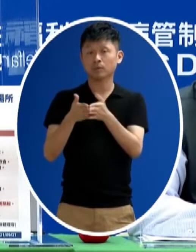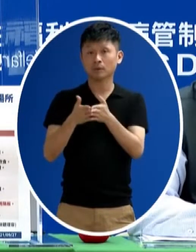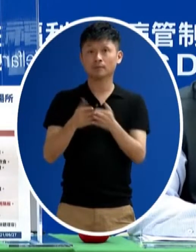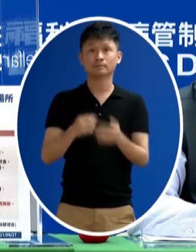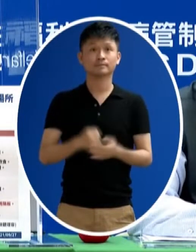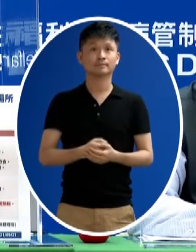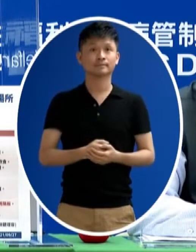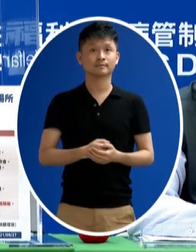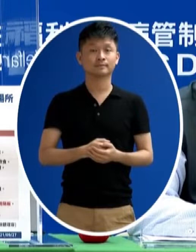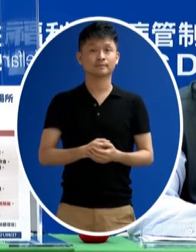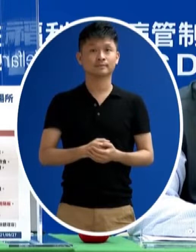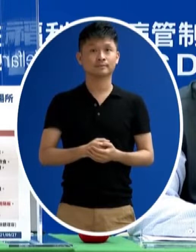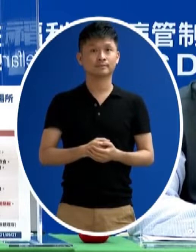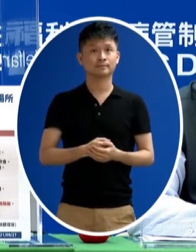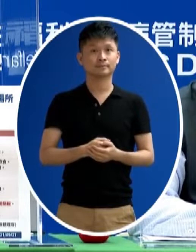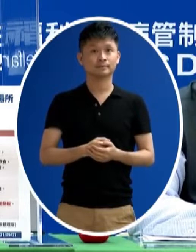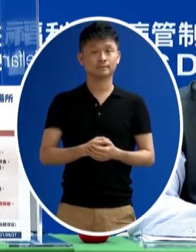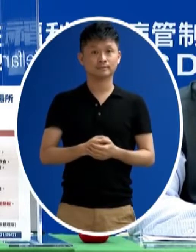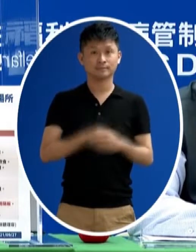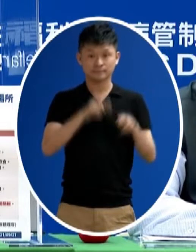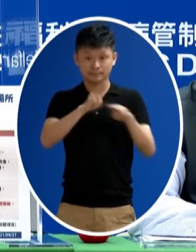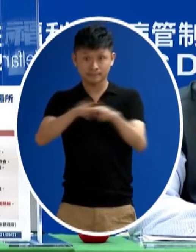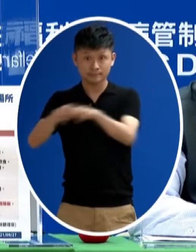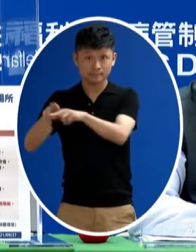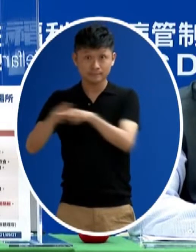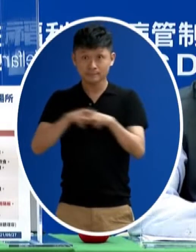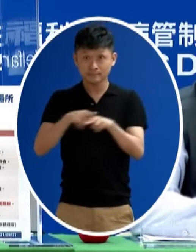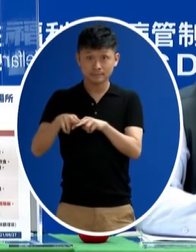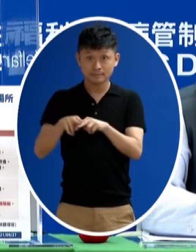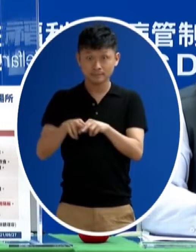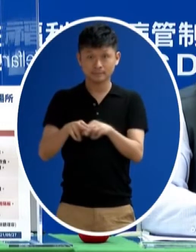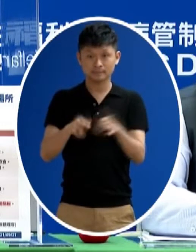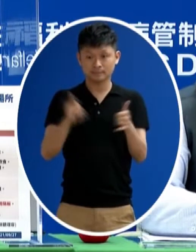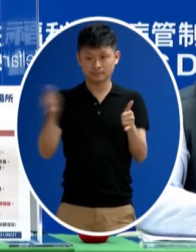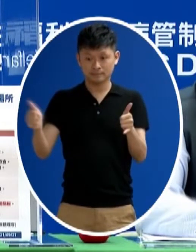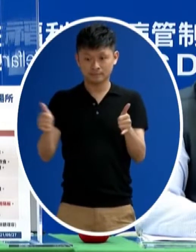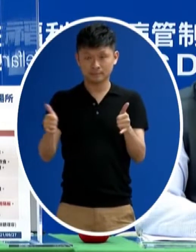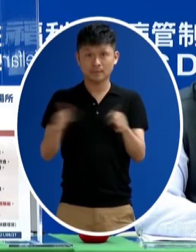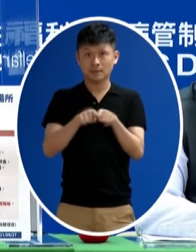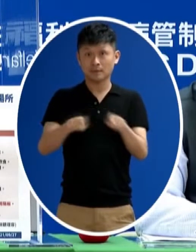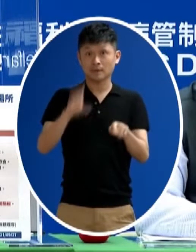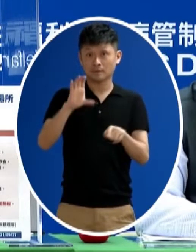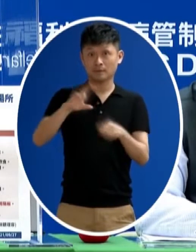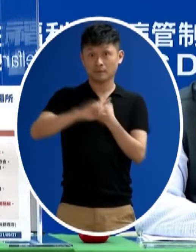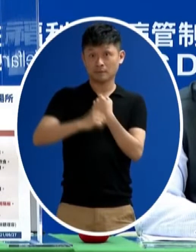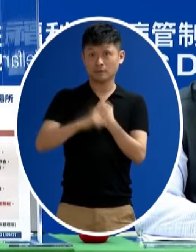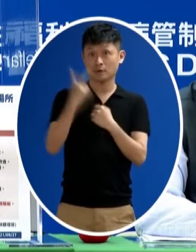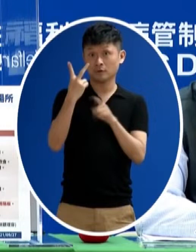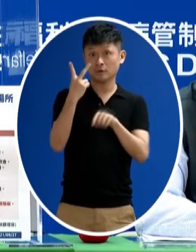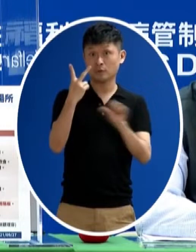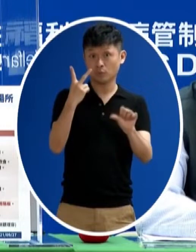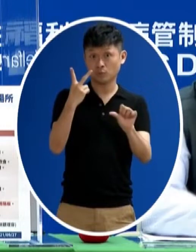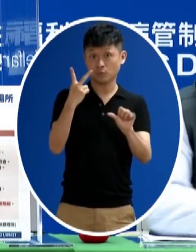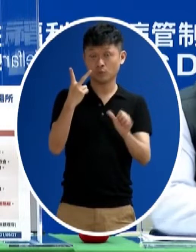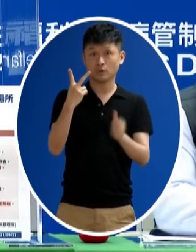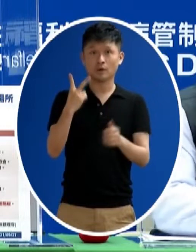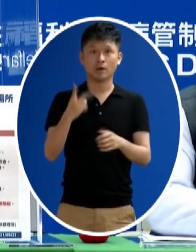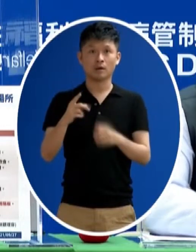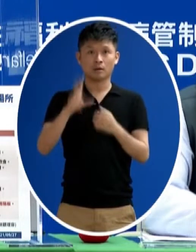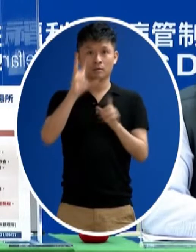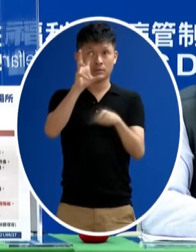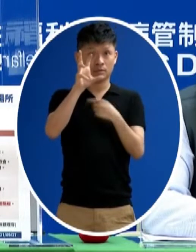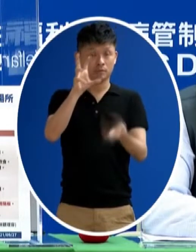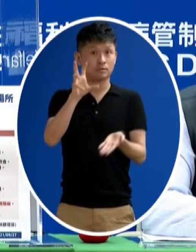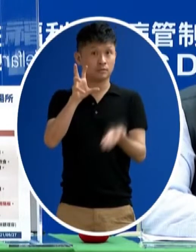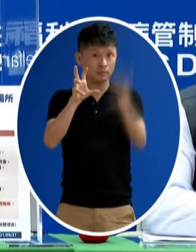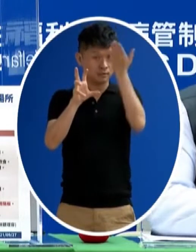人基本上在容留空间里面有2.25平方公尺来计算，那就不受80人的上限的限